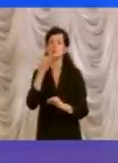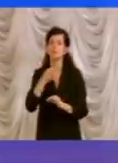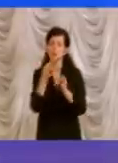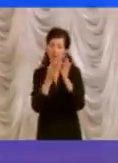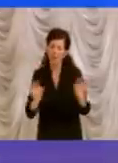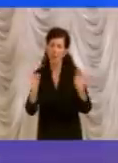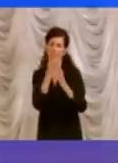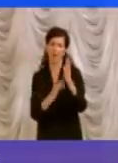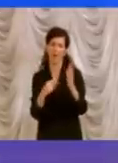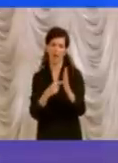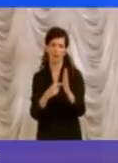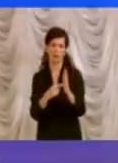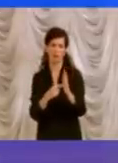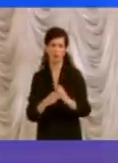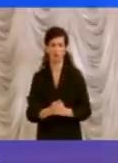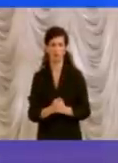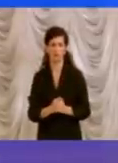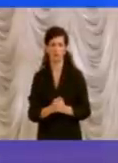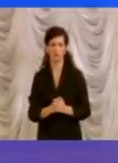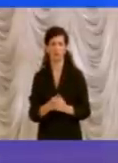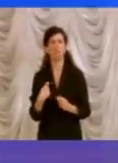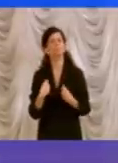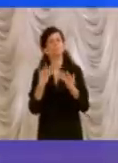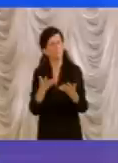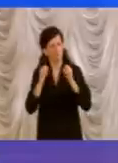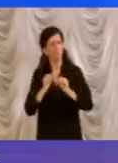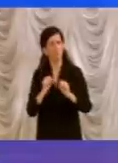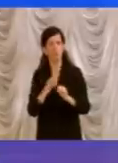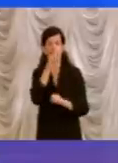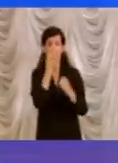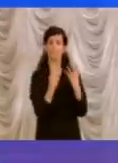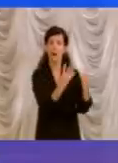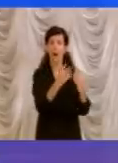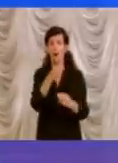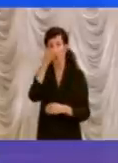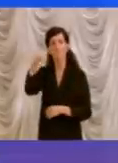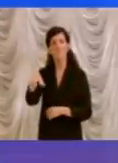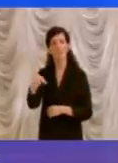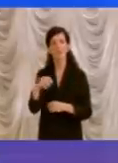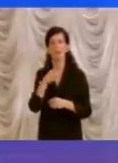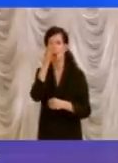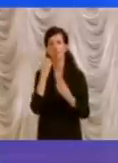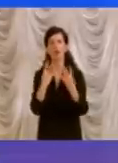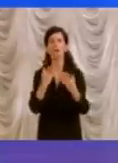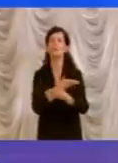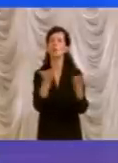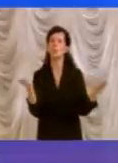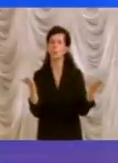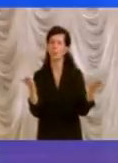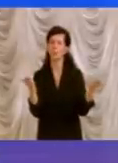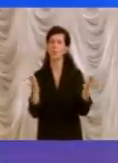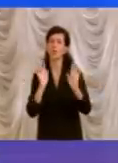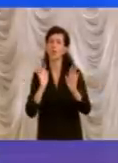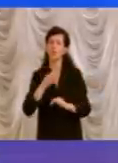vincoli consentiamo l'accesso a parchi a ville e giardini pubblici ma condizionato al